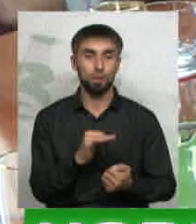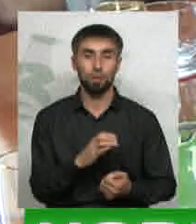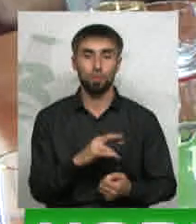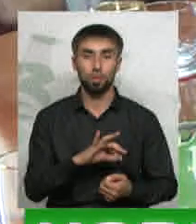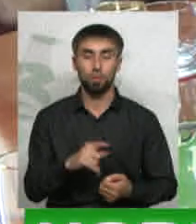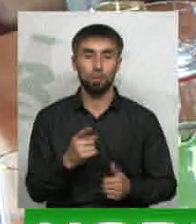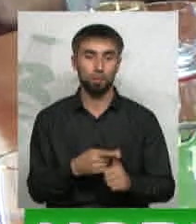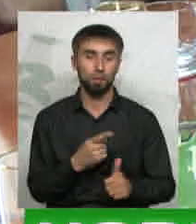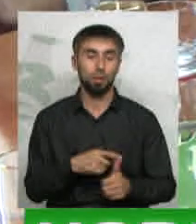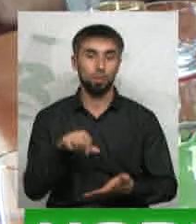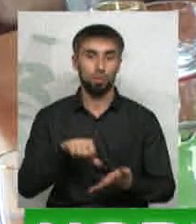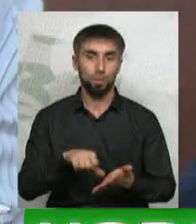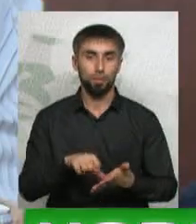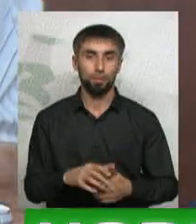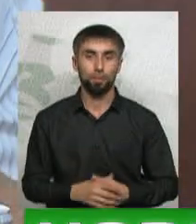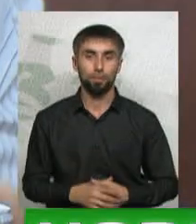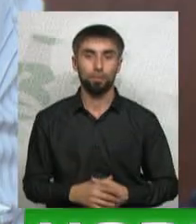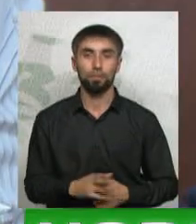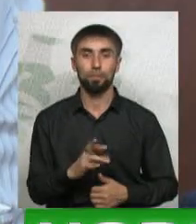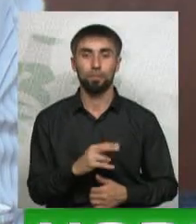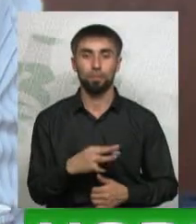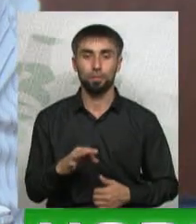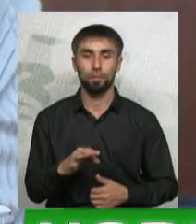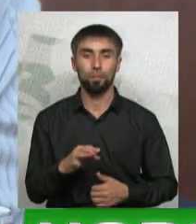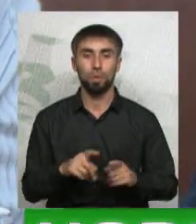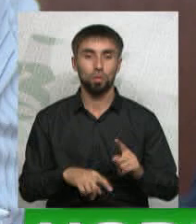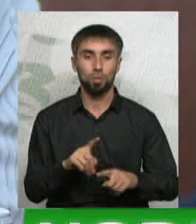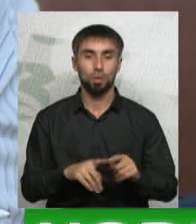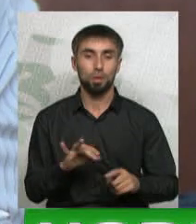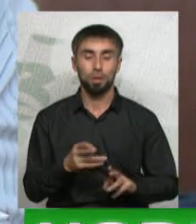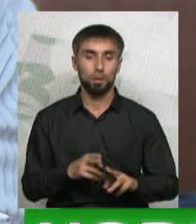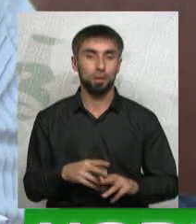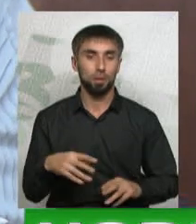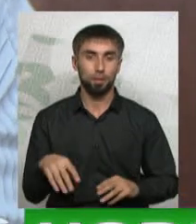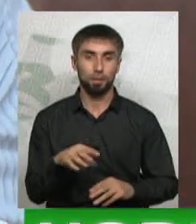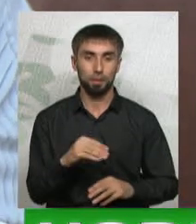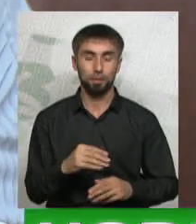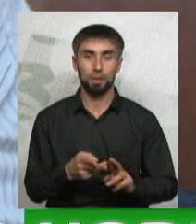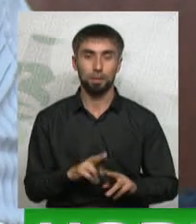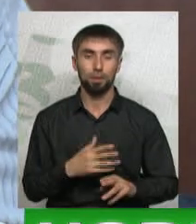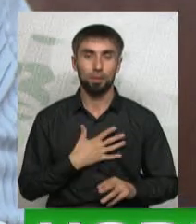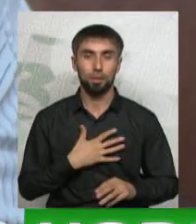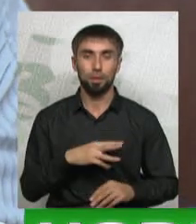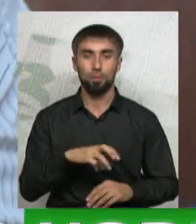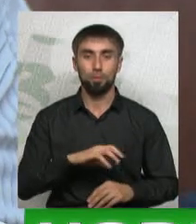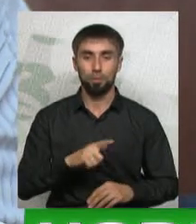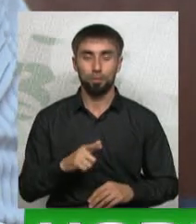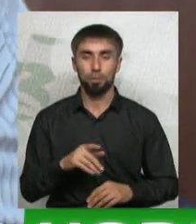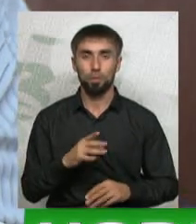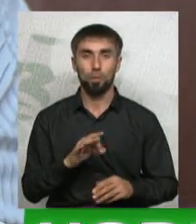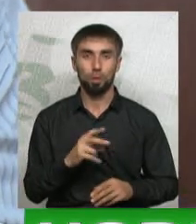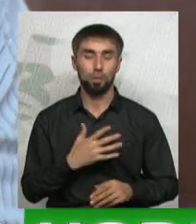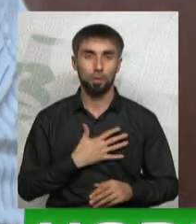солидарность озвучили и присутствующие. Конечно, Родина – это всем Родина, это наша мать, это наша